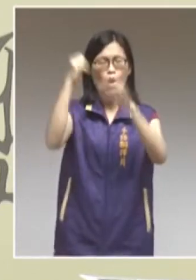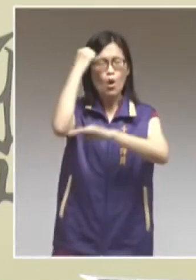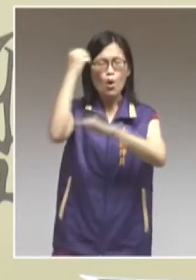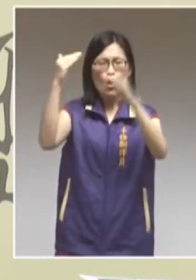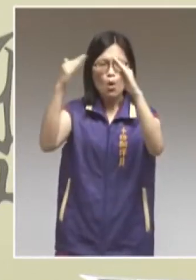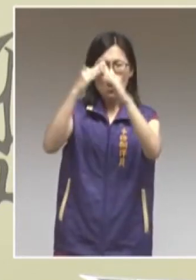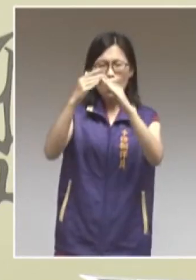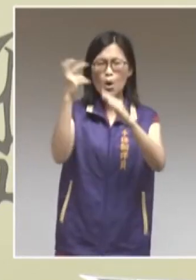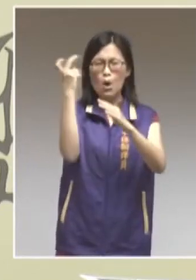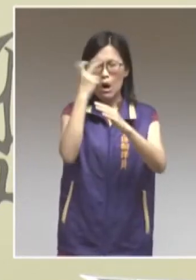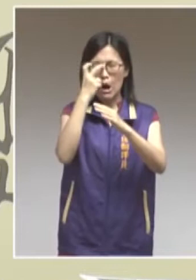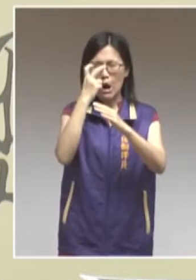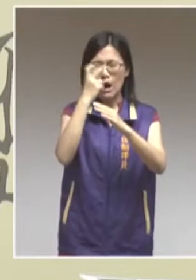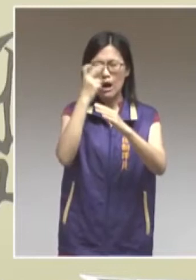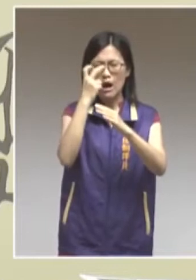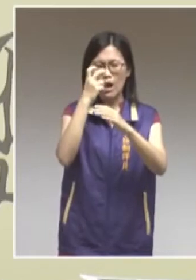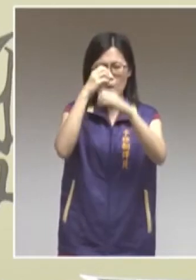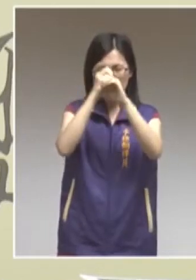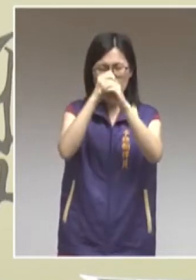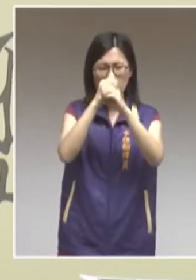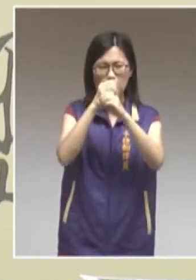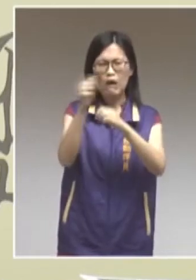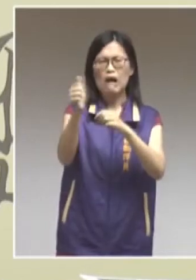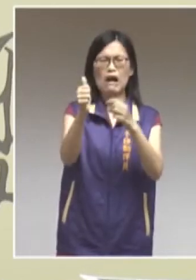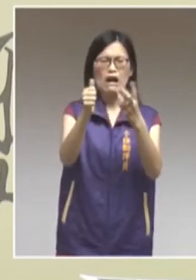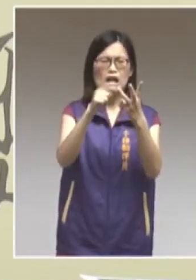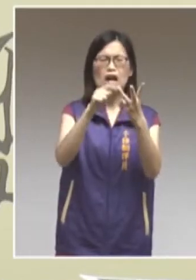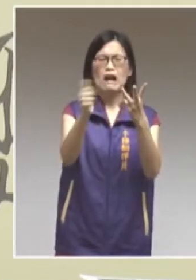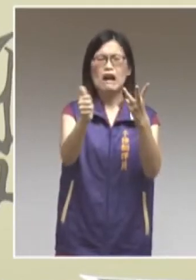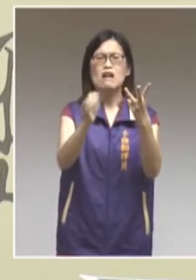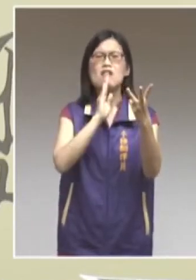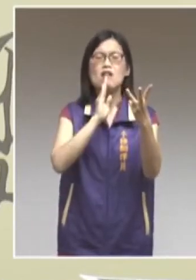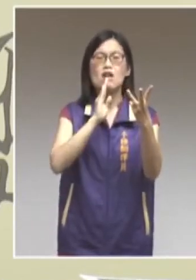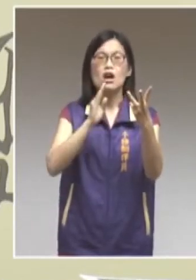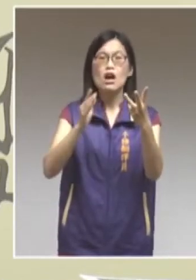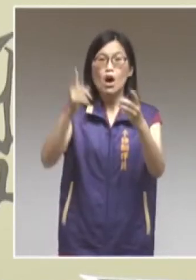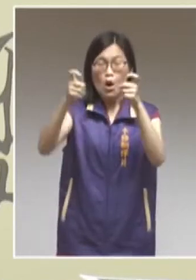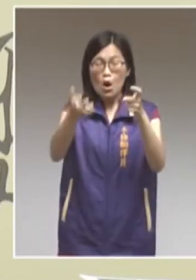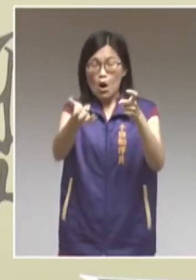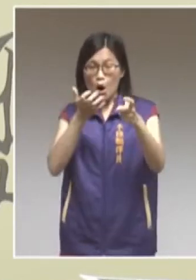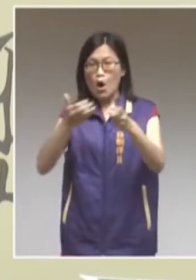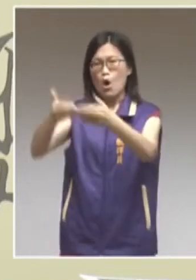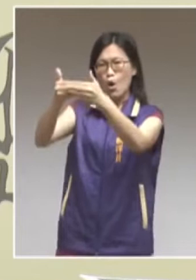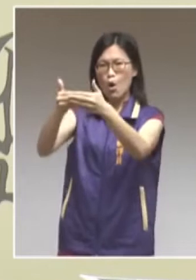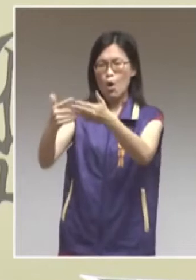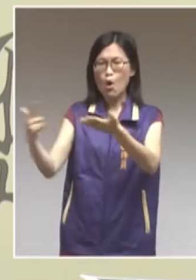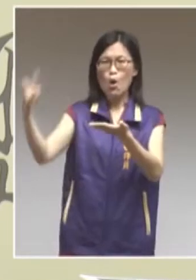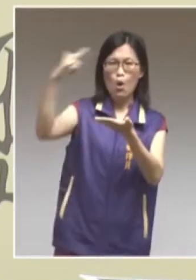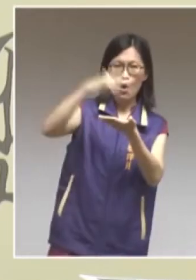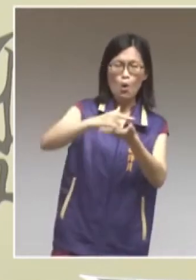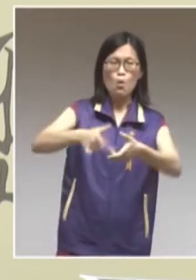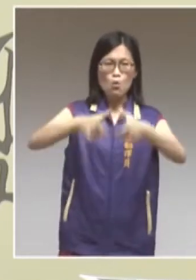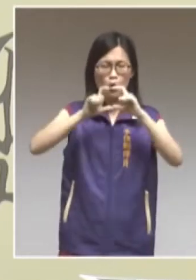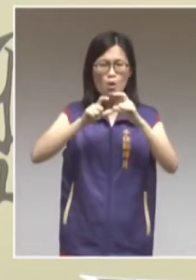象，那在过年前从中国回来，那我们也发现说